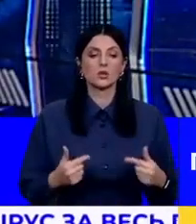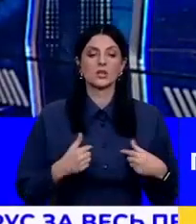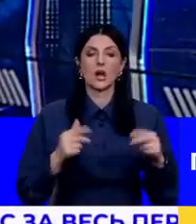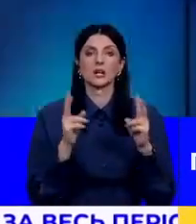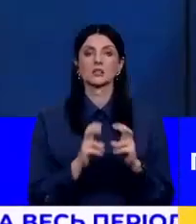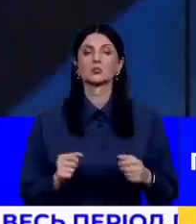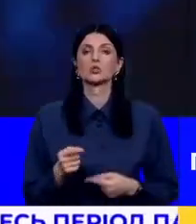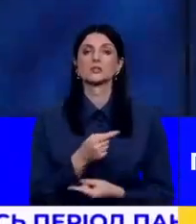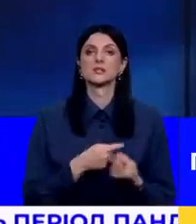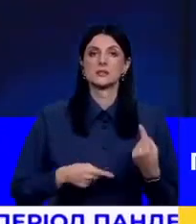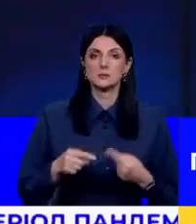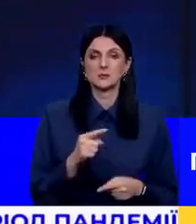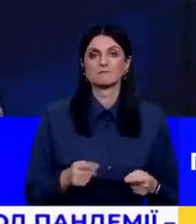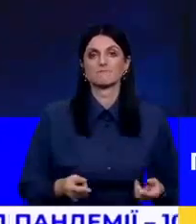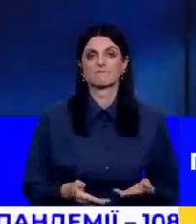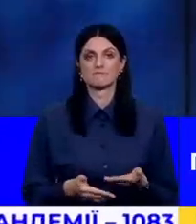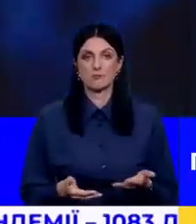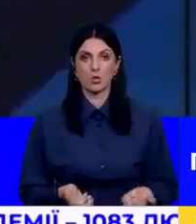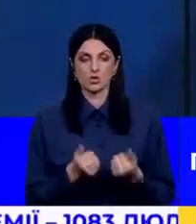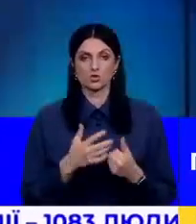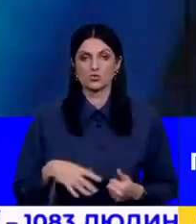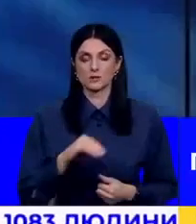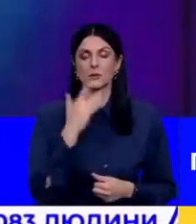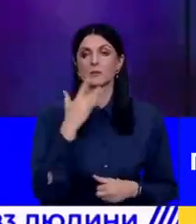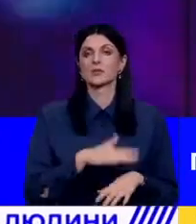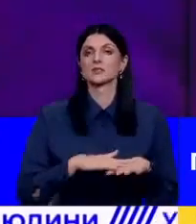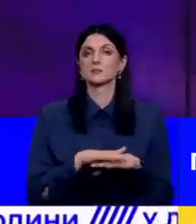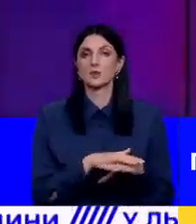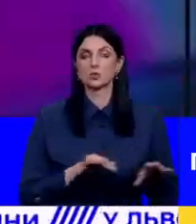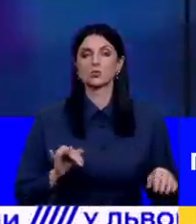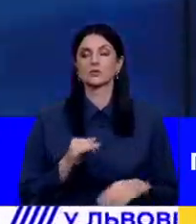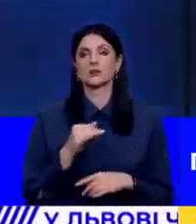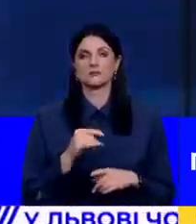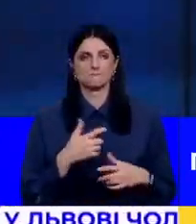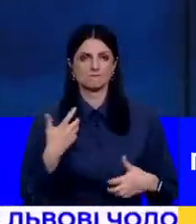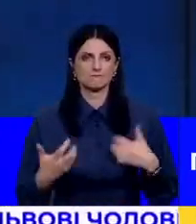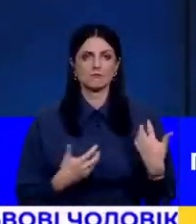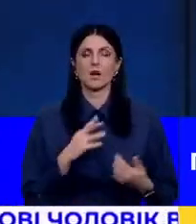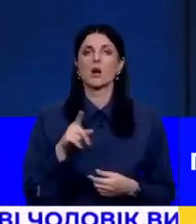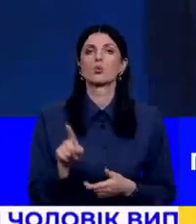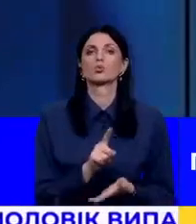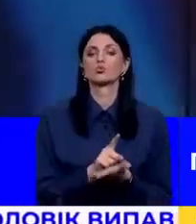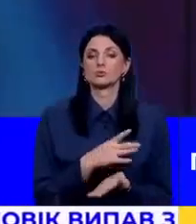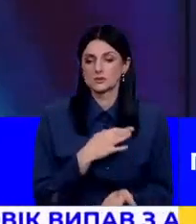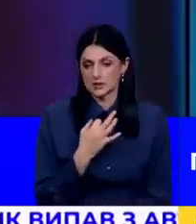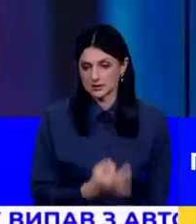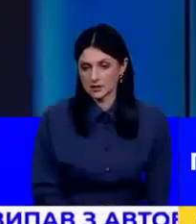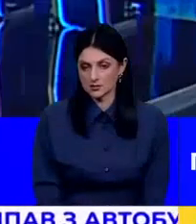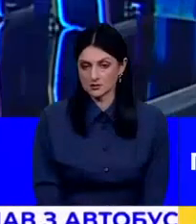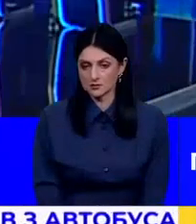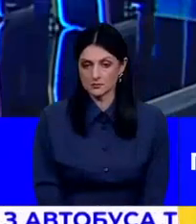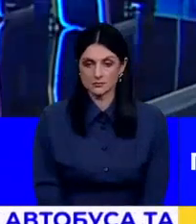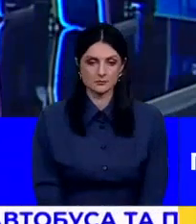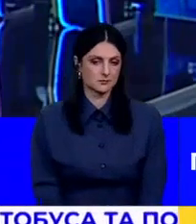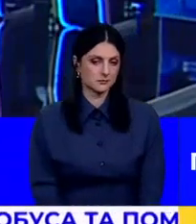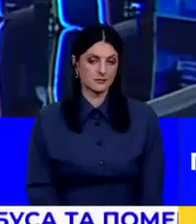мы оказываем поддержку всем и американскому народу и высказываем глубокую озабоченность, как он должен был сказать. Само це було і сказано.